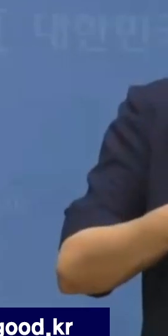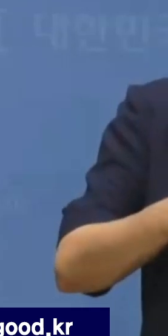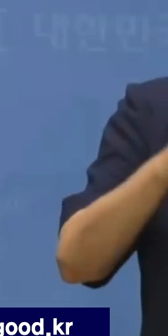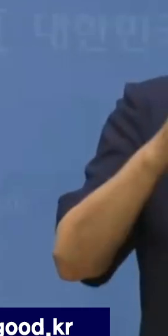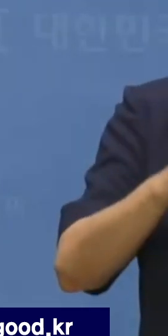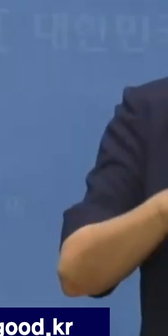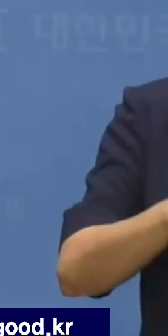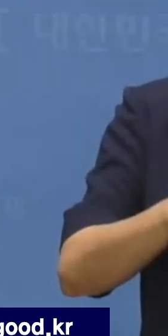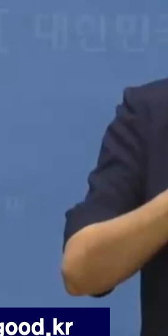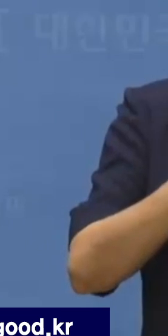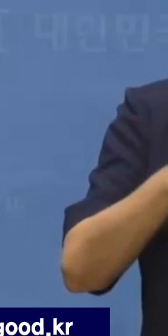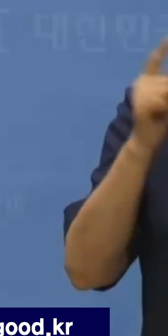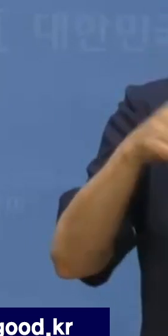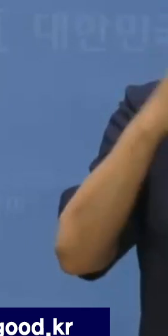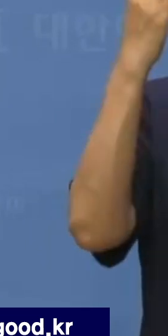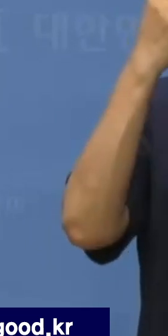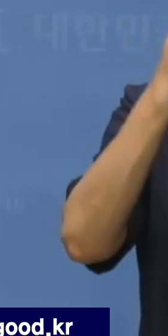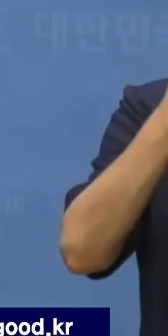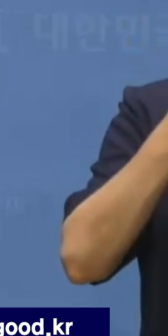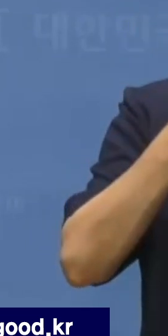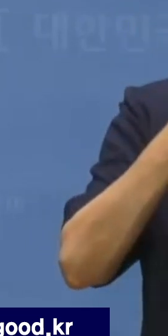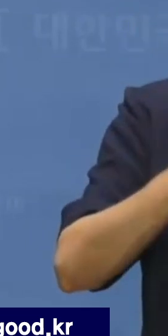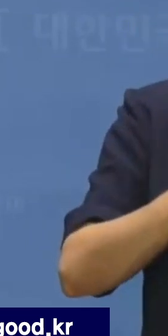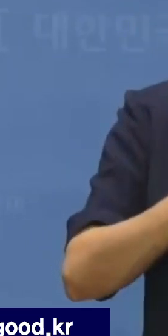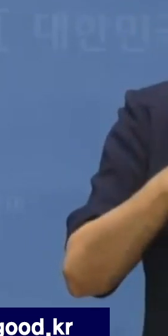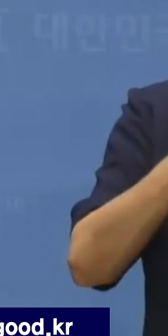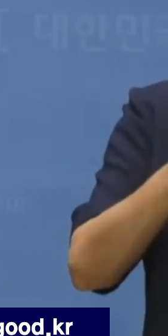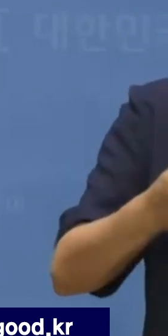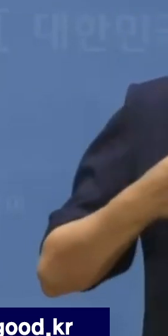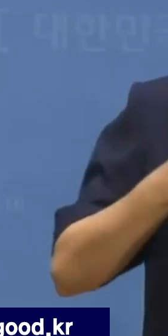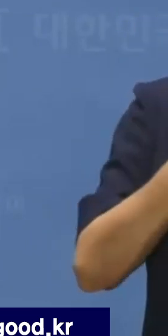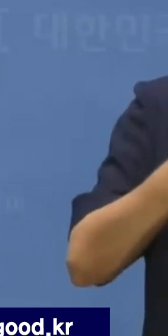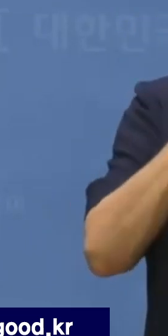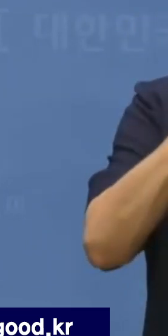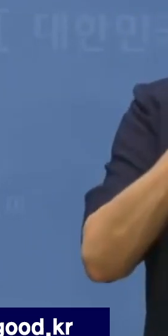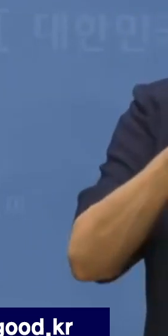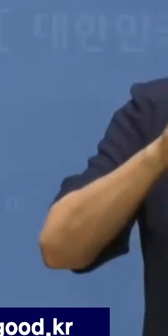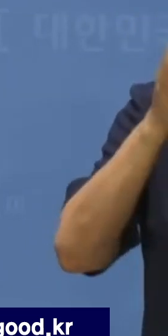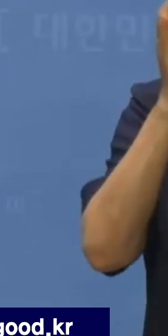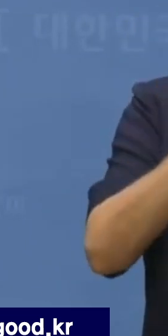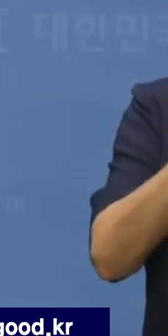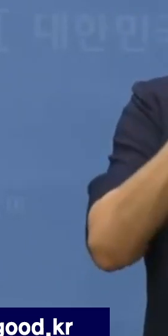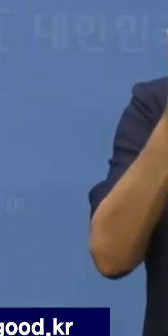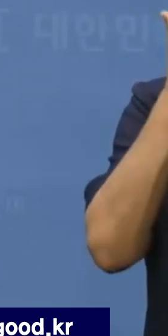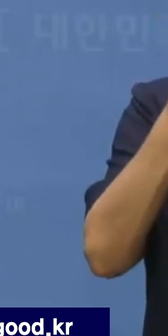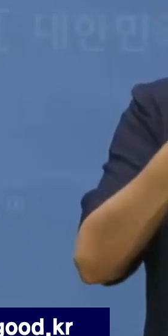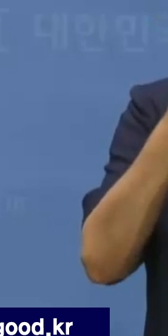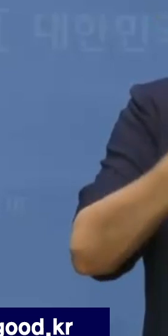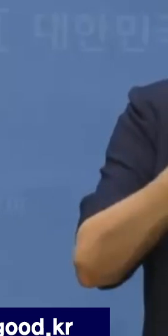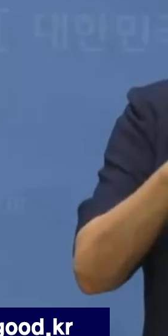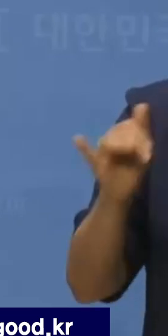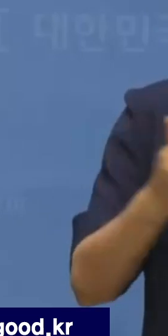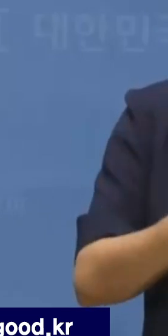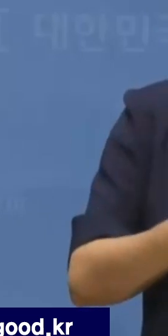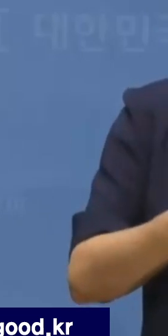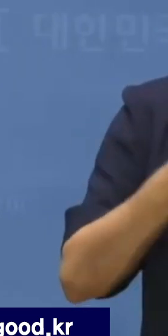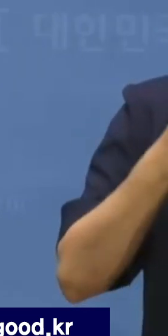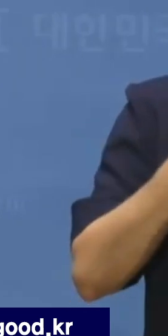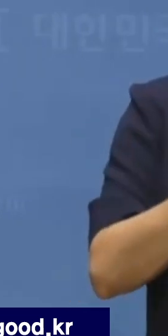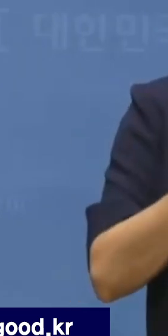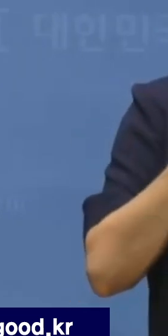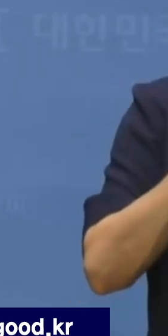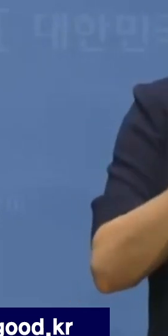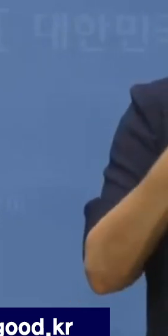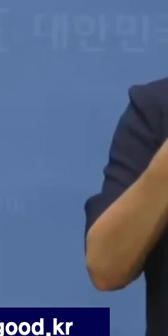경찰을 살인자로 덮어씌워 억울한 옥살이를 하게 한 장본인입니다. 살인자로